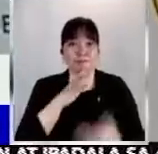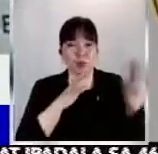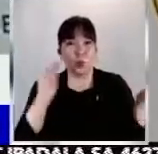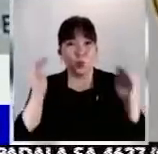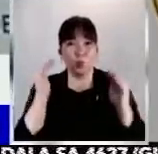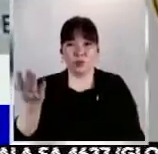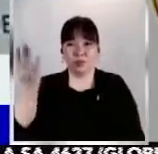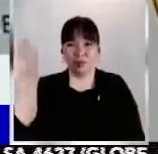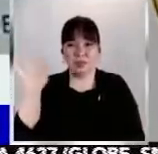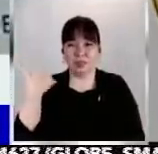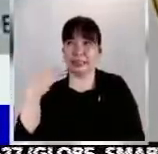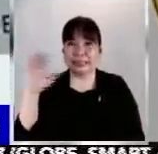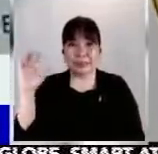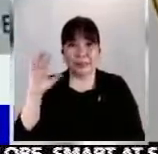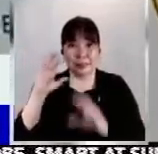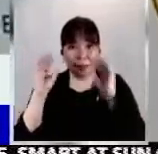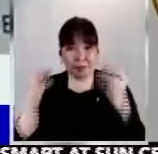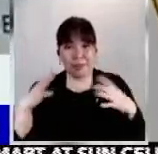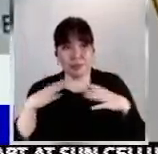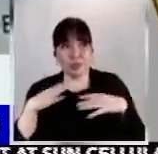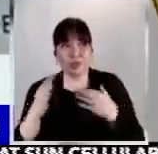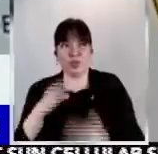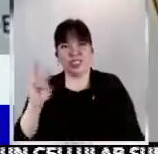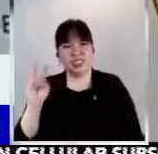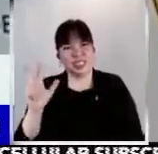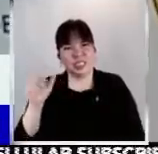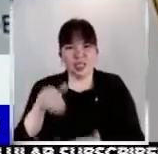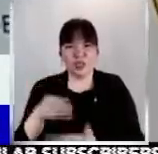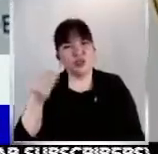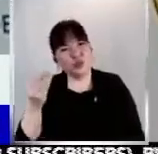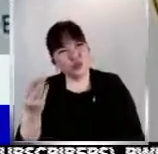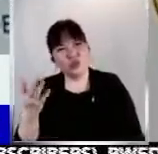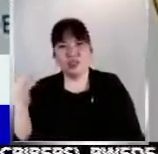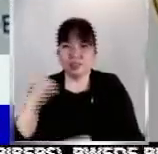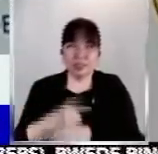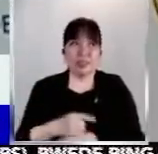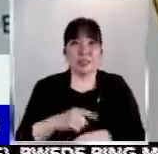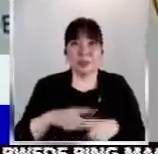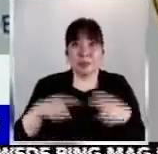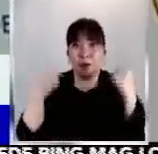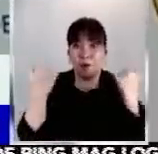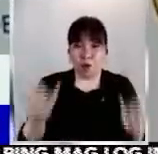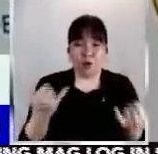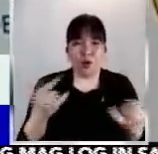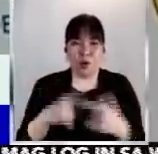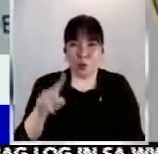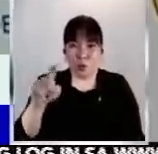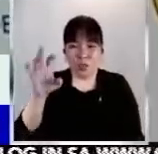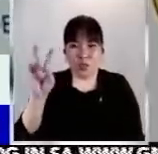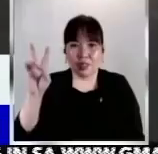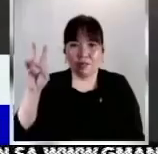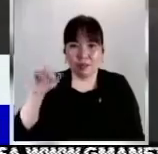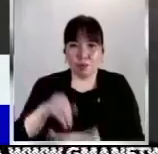sa holiday season, mga 63,000 lang, ganyan, no, for how many days. Pero itong ngayon, 107,000 just for one